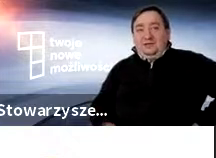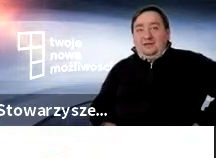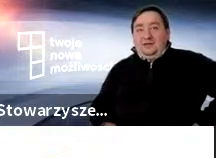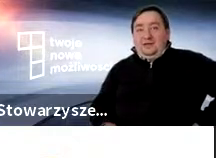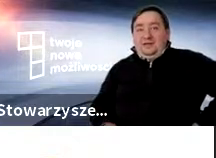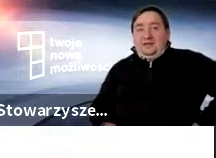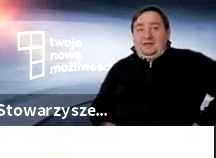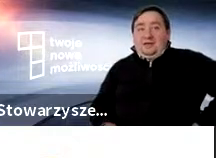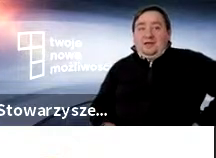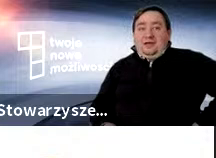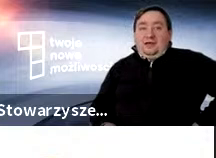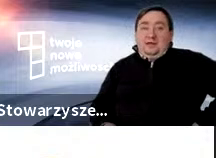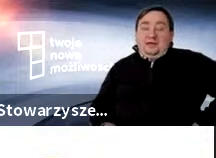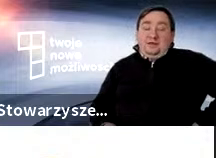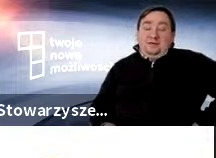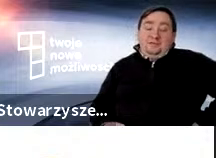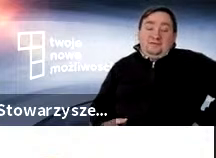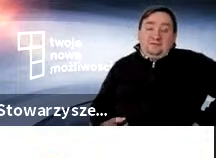nauczanie.